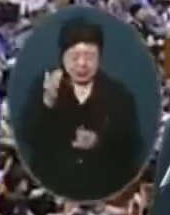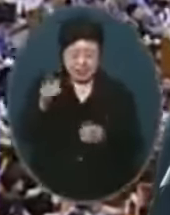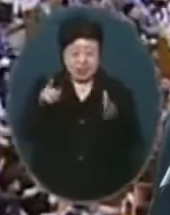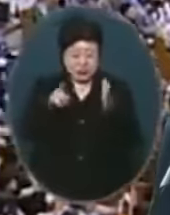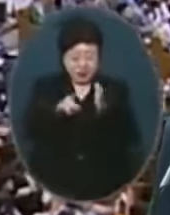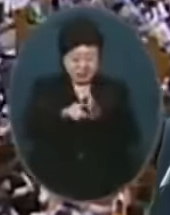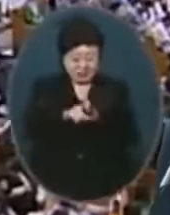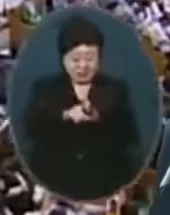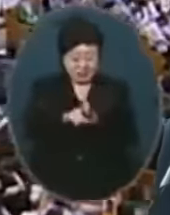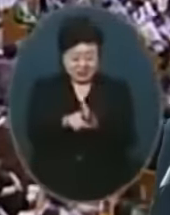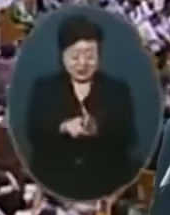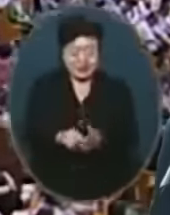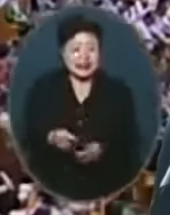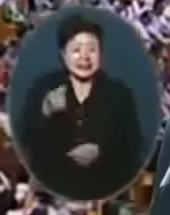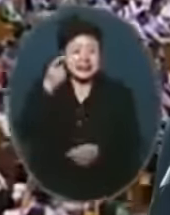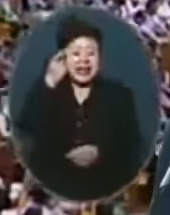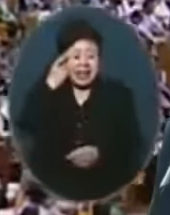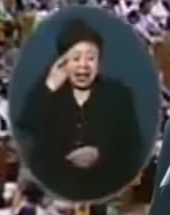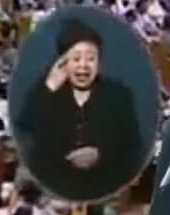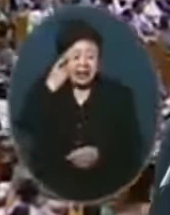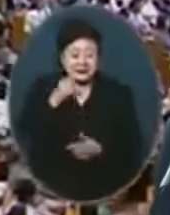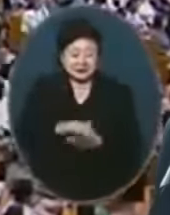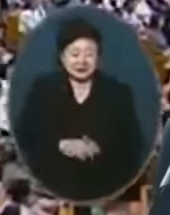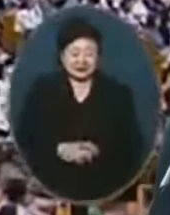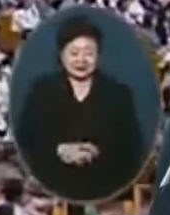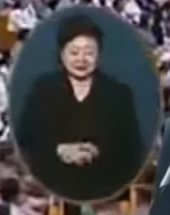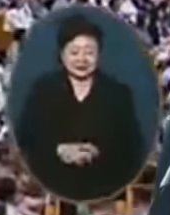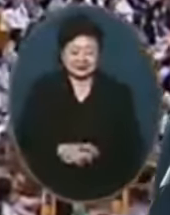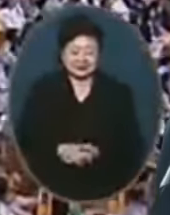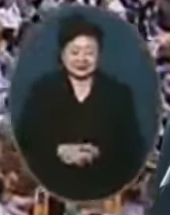위해서는 생각